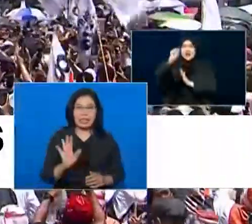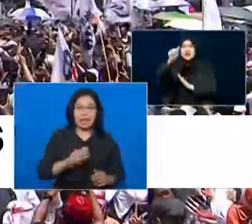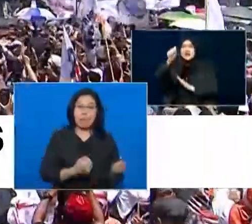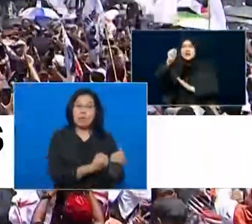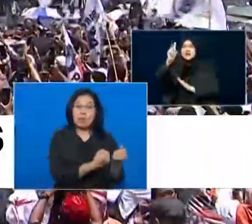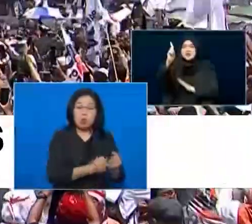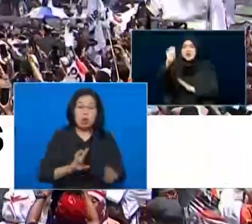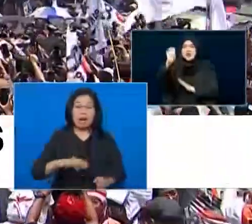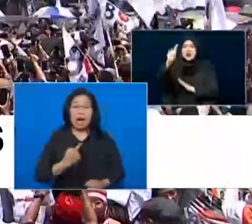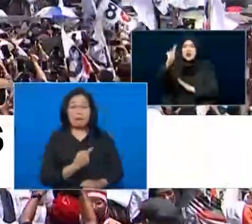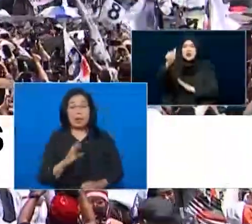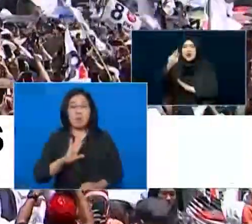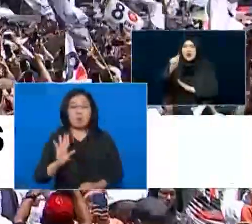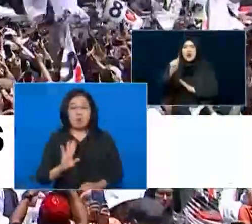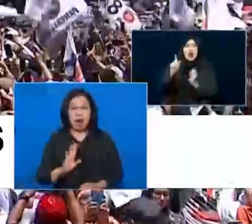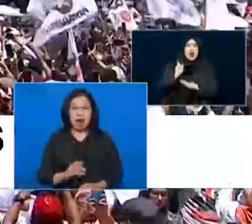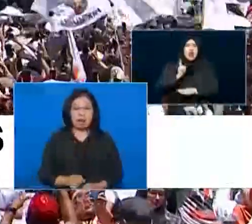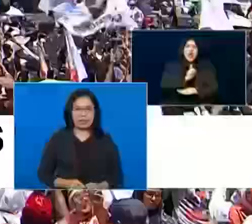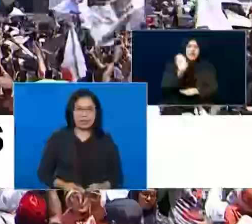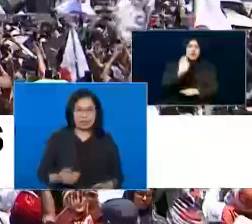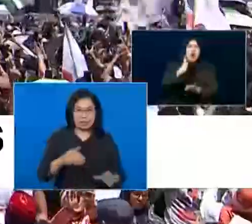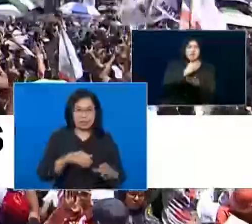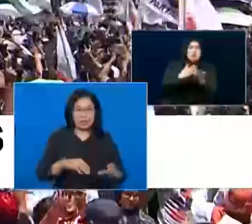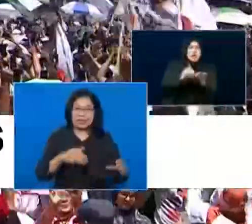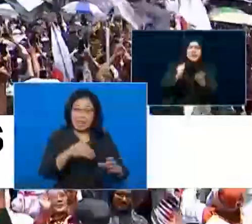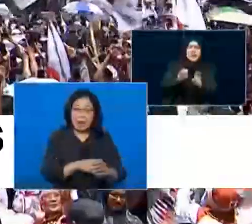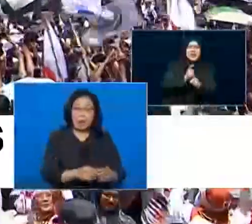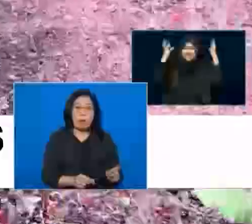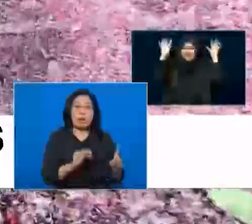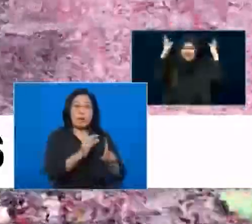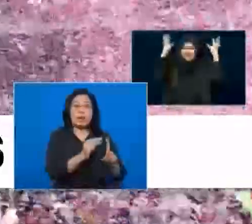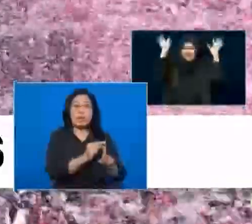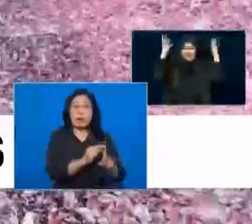bukan bagian dari partai-partai yang tersandra."